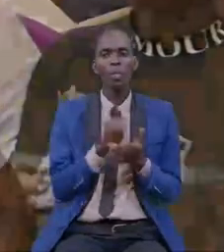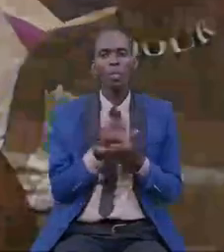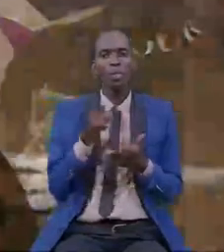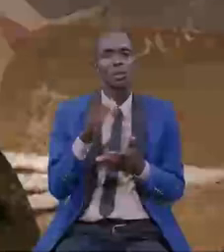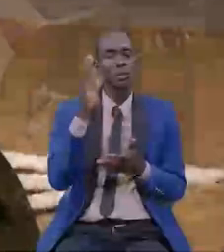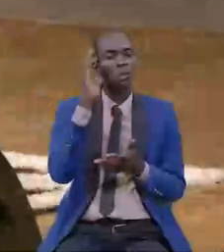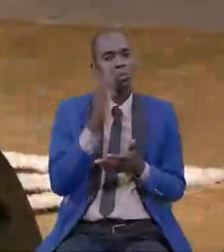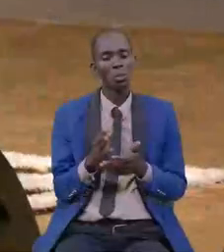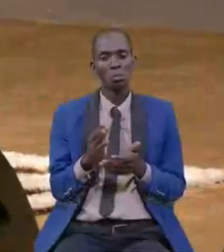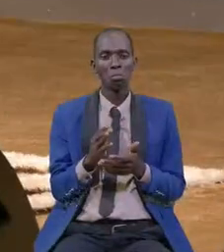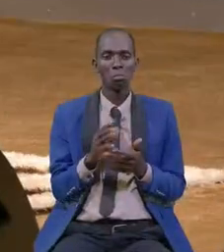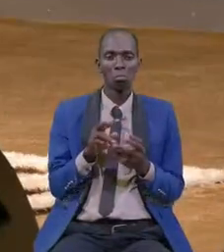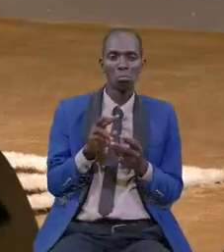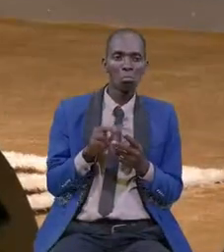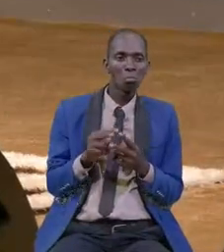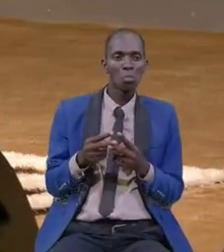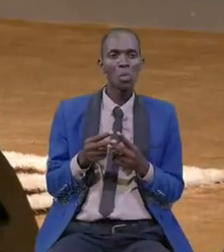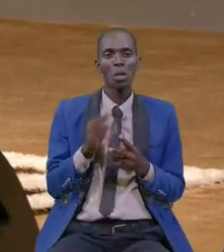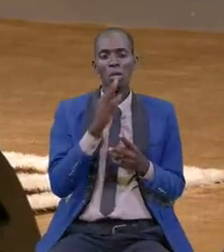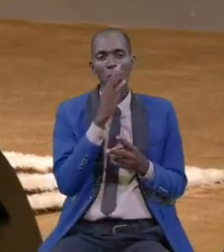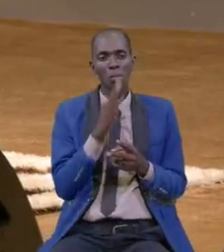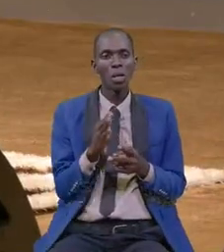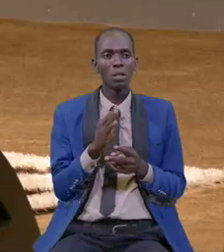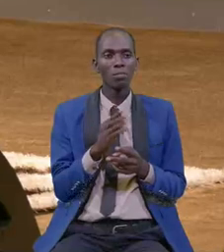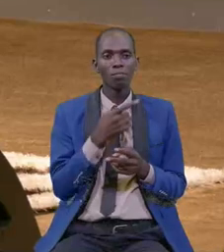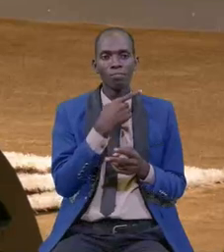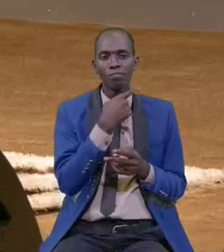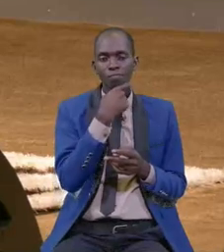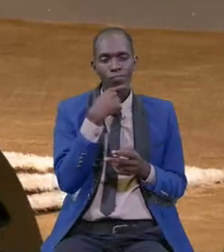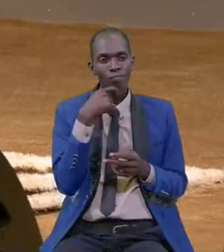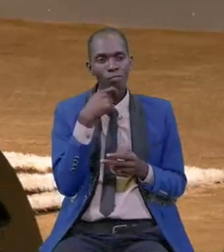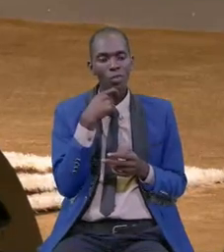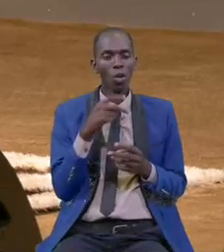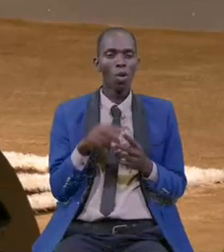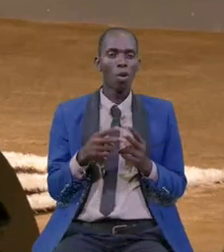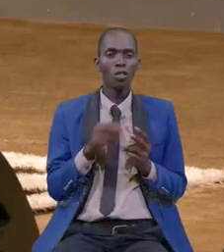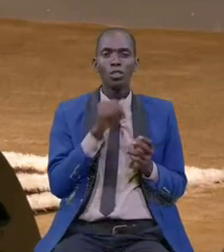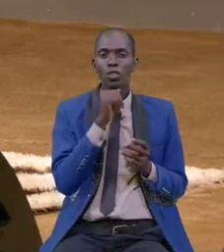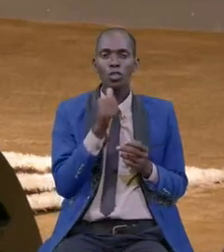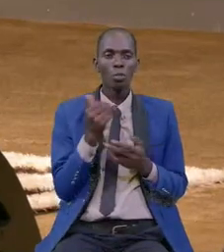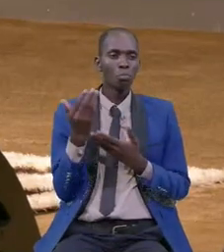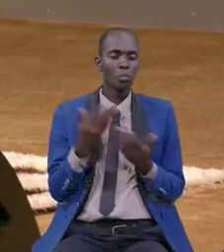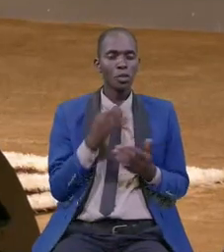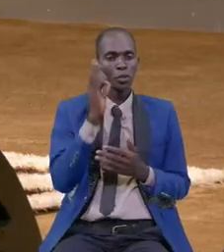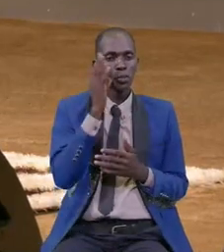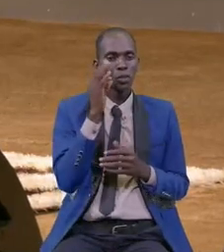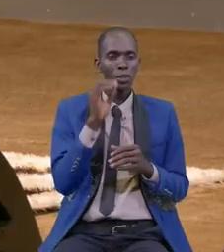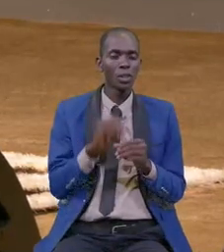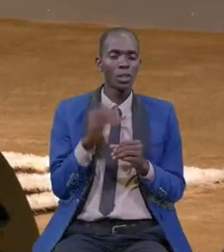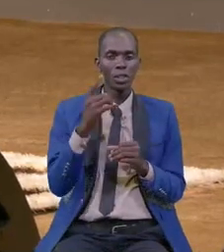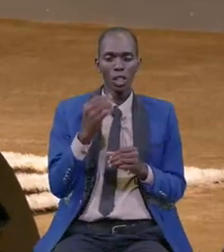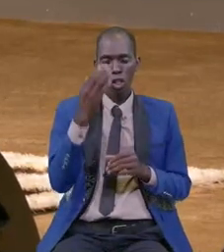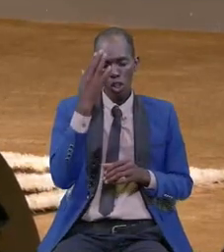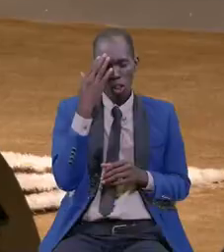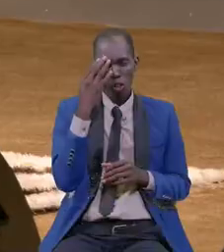stérile pour la connaissance de vous ne serez pas infructueux stérile